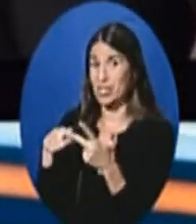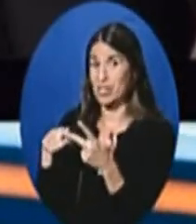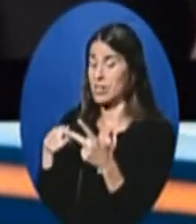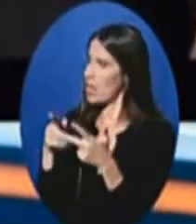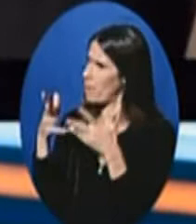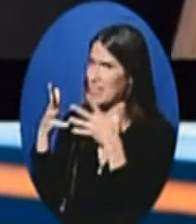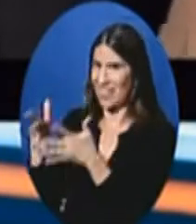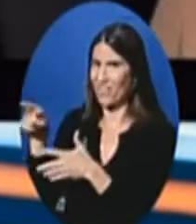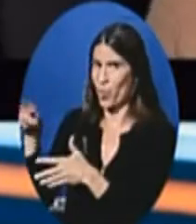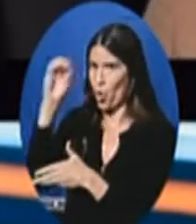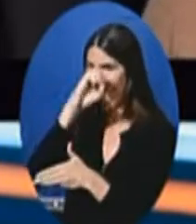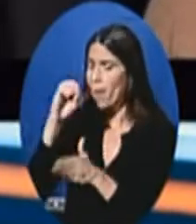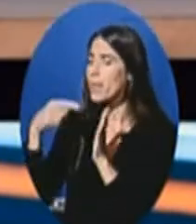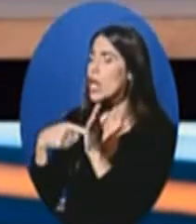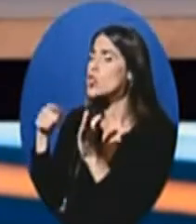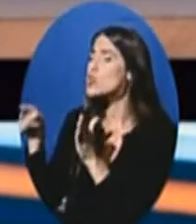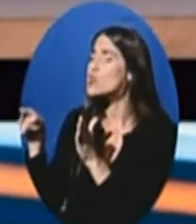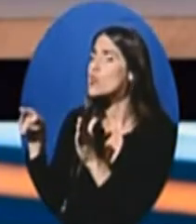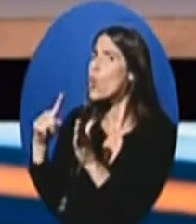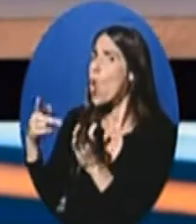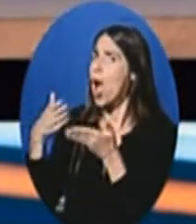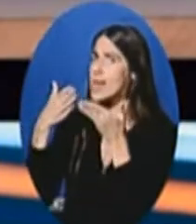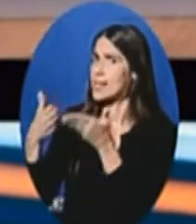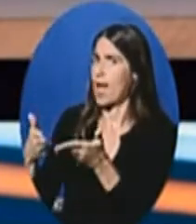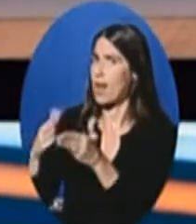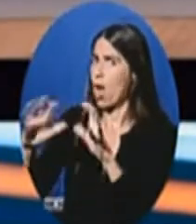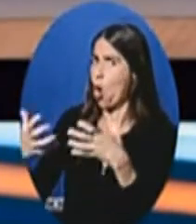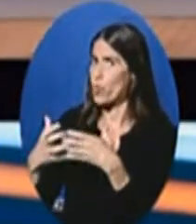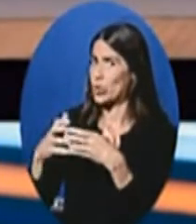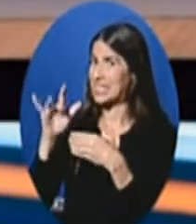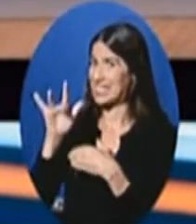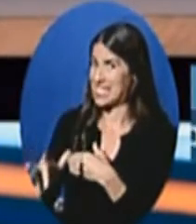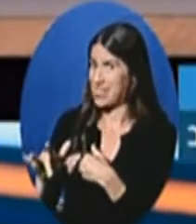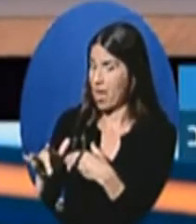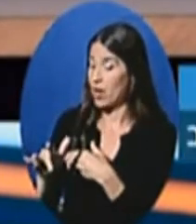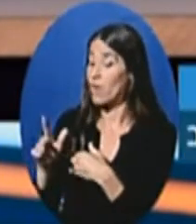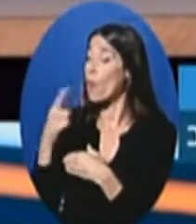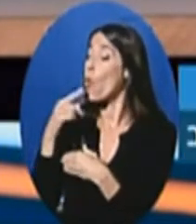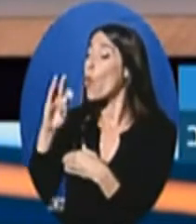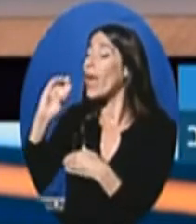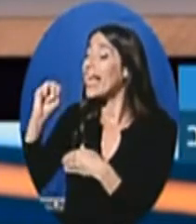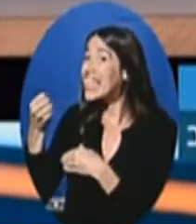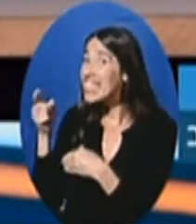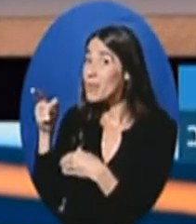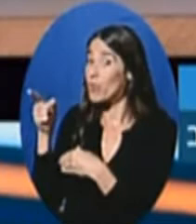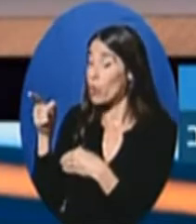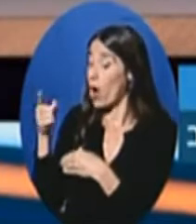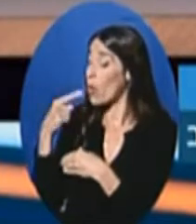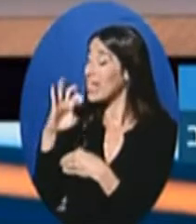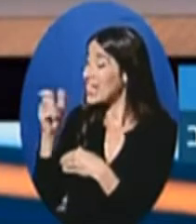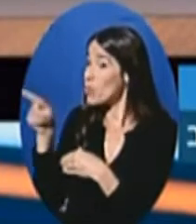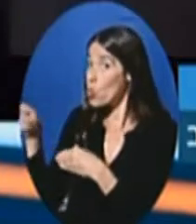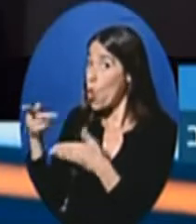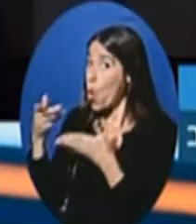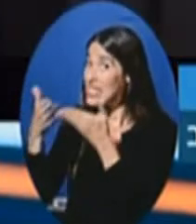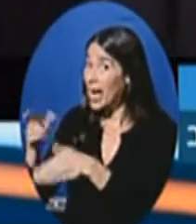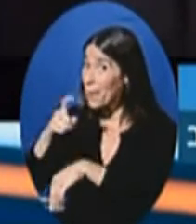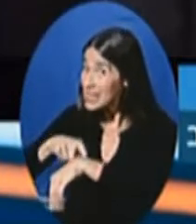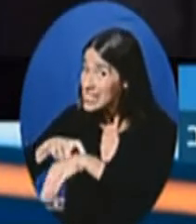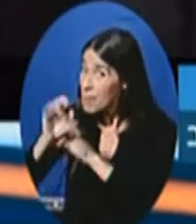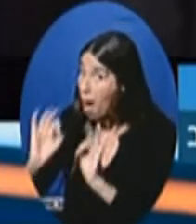נמנע מלעזור לאופוזיציה המתונה, והטיעון הוא שאילו היית עוזר בזמן לאופוזיציה המתונה, דאעש לא היה